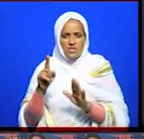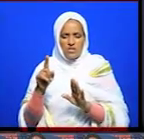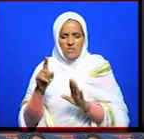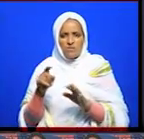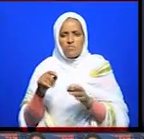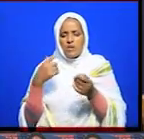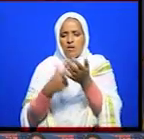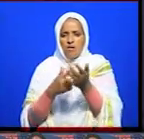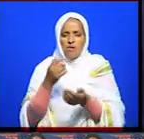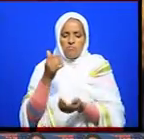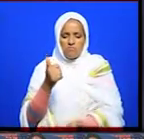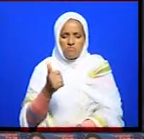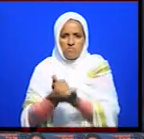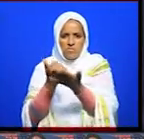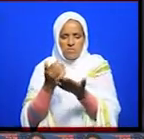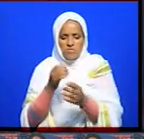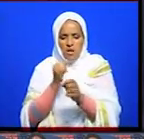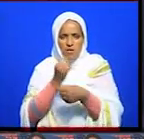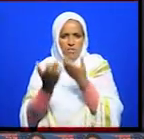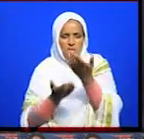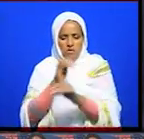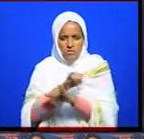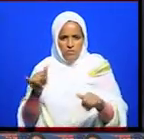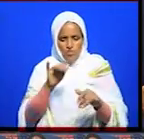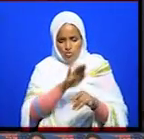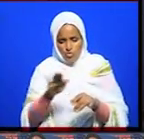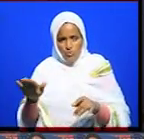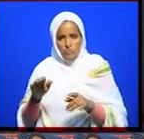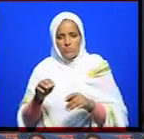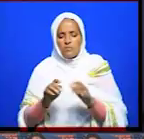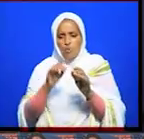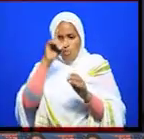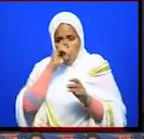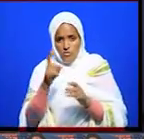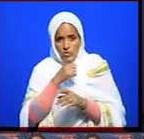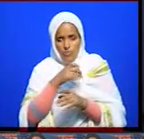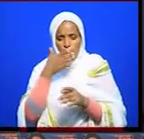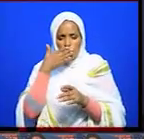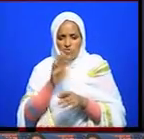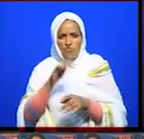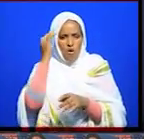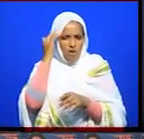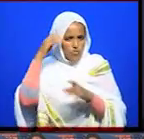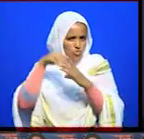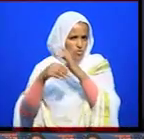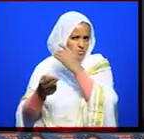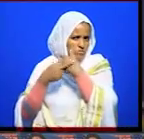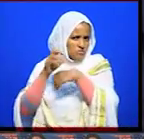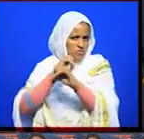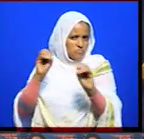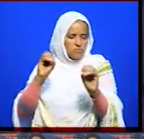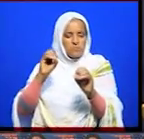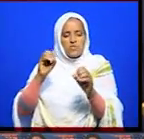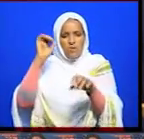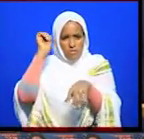አሳዳጊ ሊሆኑ ይችላሉ። ሞግዚት ሊሆኑ ይችላሉ። ልጆች ስልጣኔያቸው ጥሩ ካልሆነ በክፉ መንፈስ ከሰለጠኑ